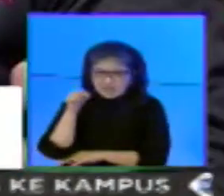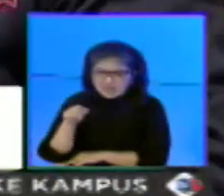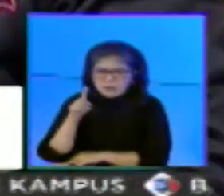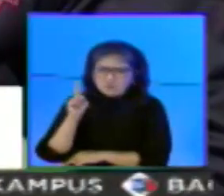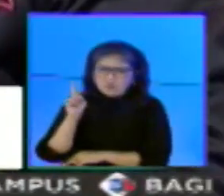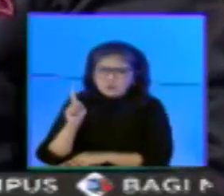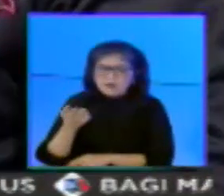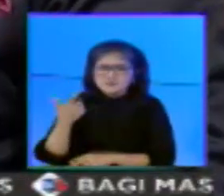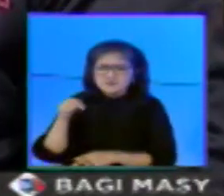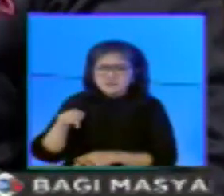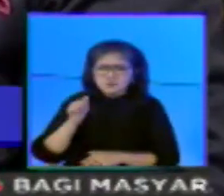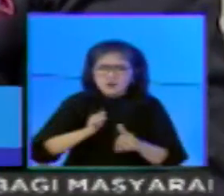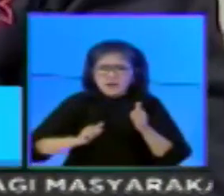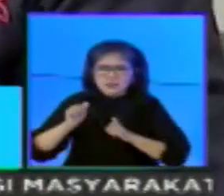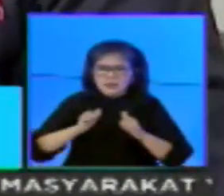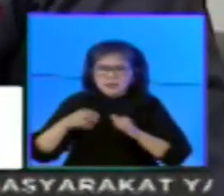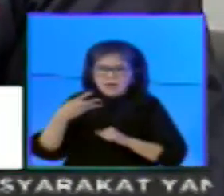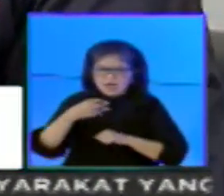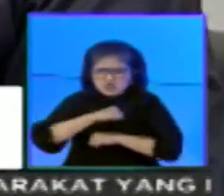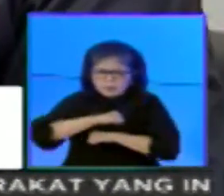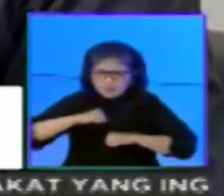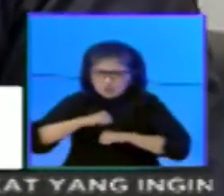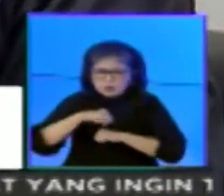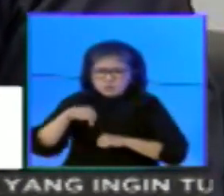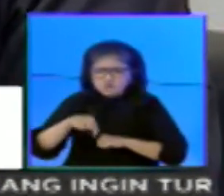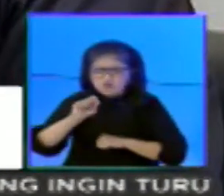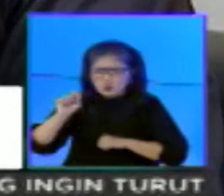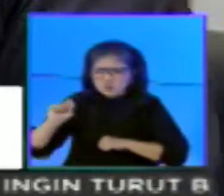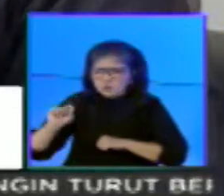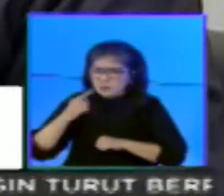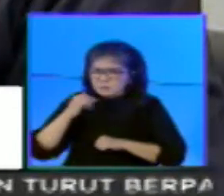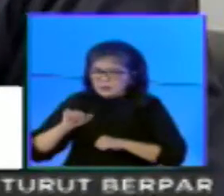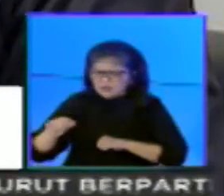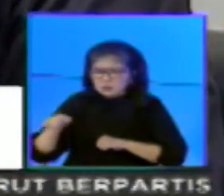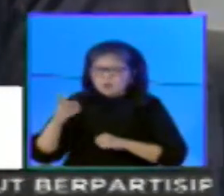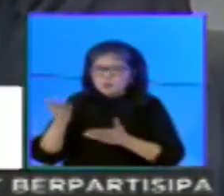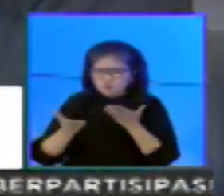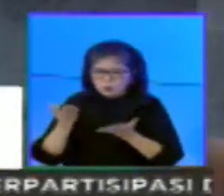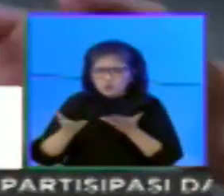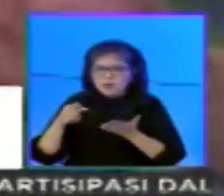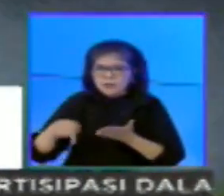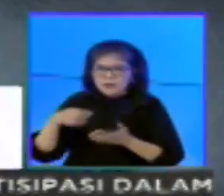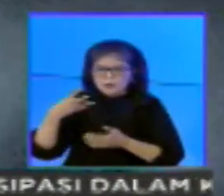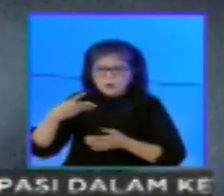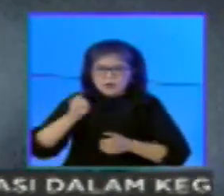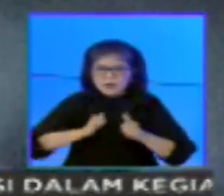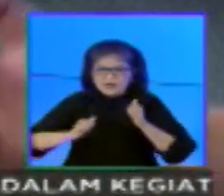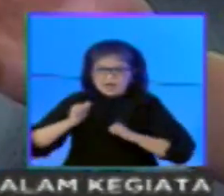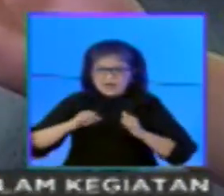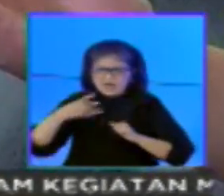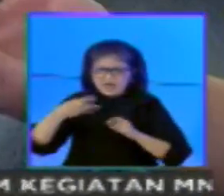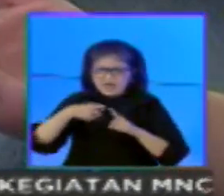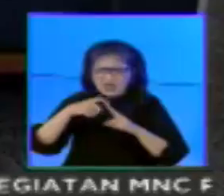kegiatannya. Memang belum banyak tapi mulai munculan juga sekolah-sekolah seperti itu atau minimal misalnya ekstrakurikuler gitu ya. Sekolah dan bukan